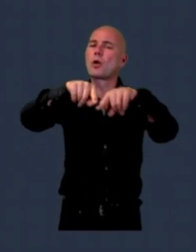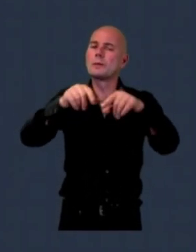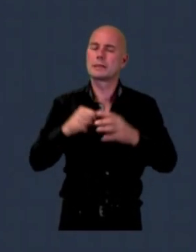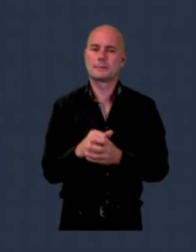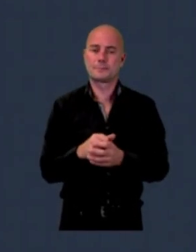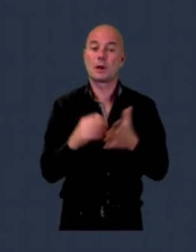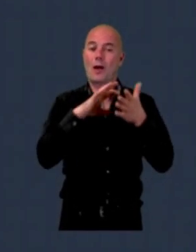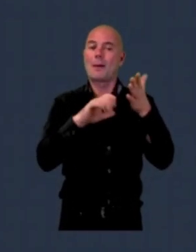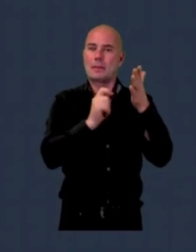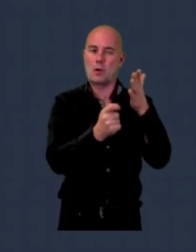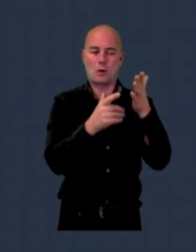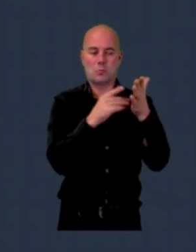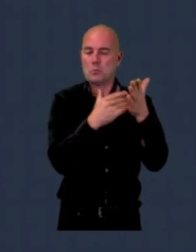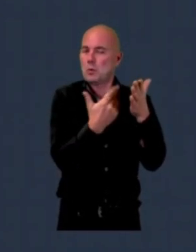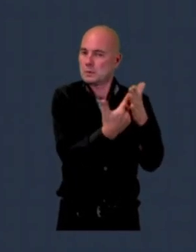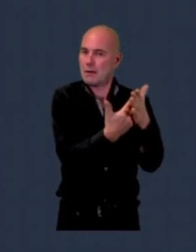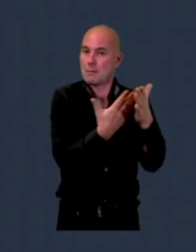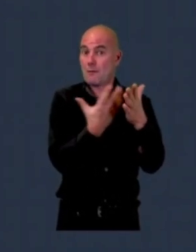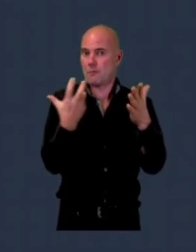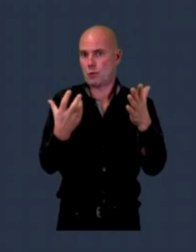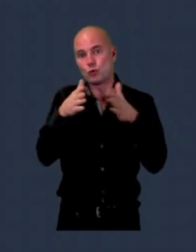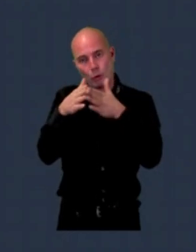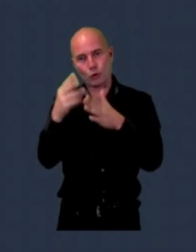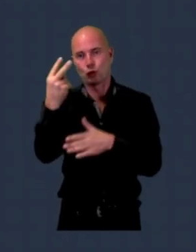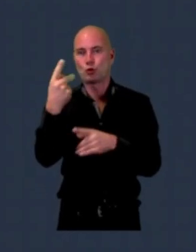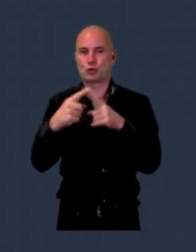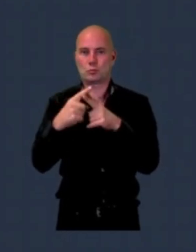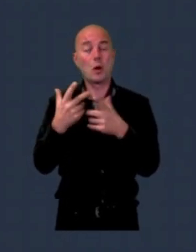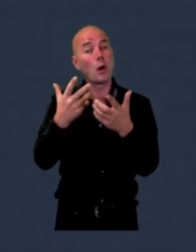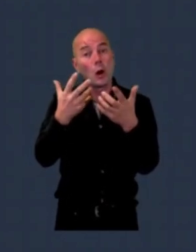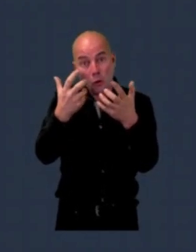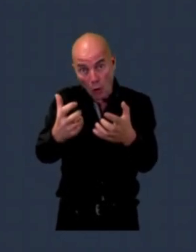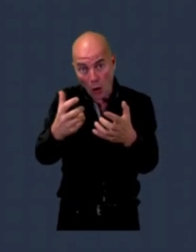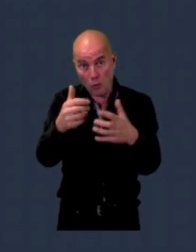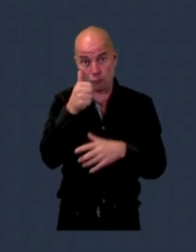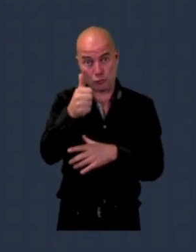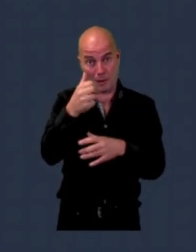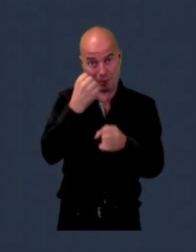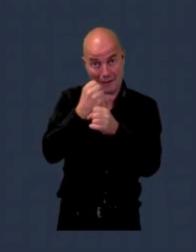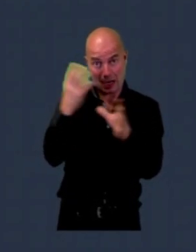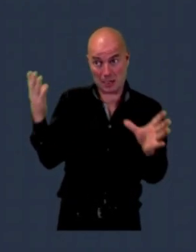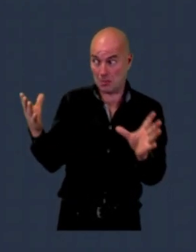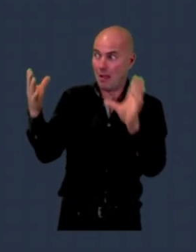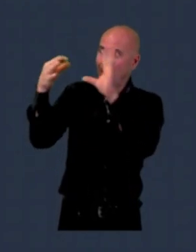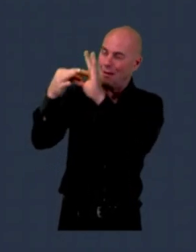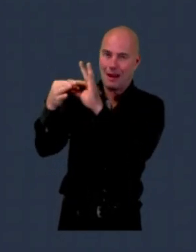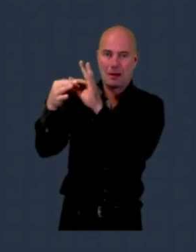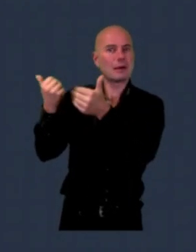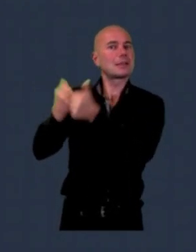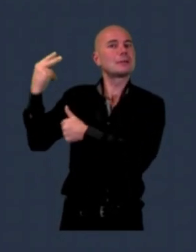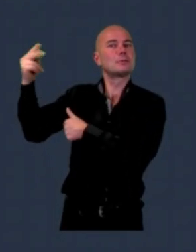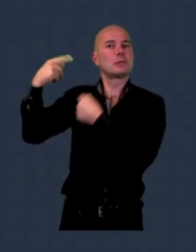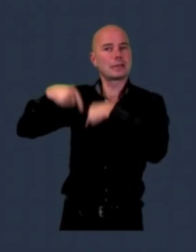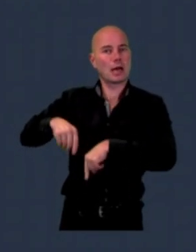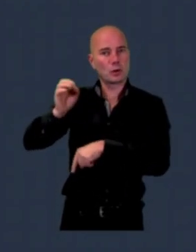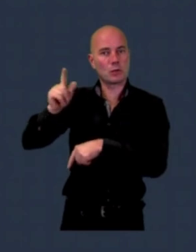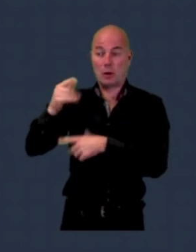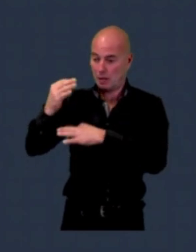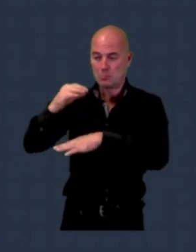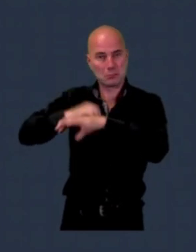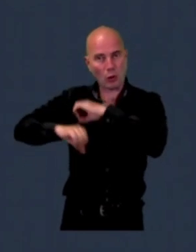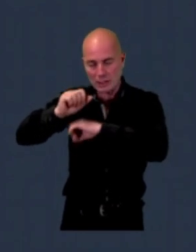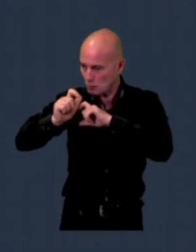demandes à faire à l'exécutif. Souhaitez-vous, oui ou non, travailler de concert avec les services de l'État pour la bonne mise en œuvre territoriale de ce plan de relance?